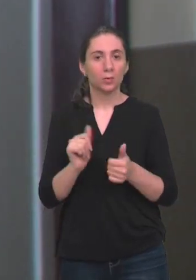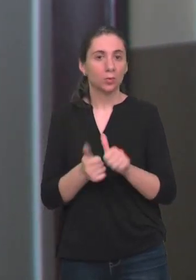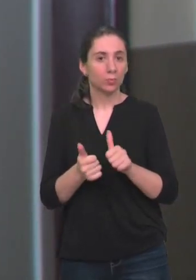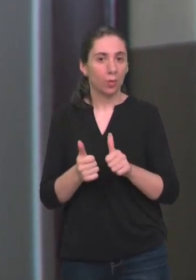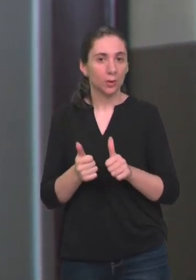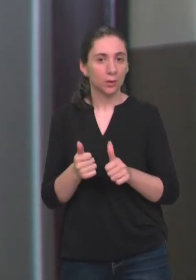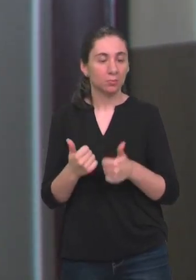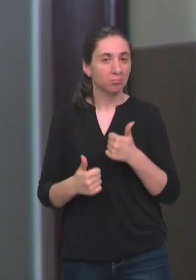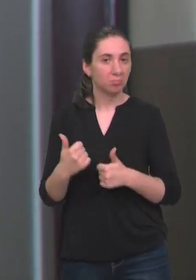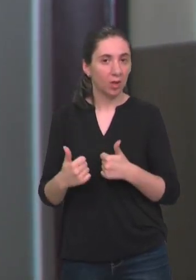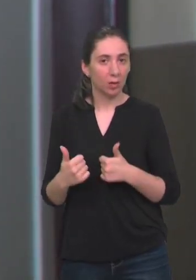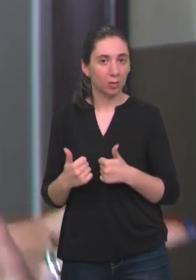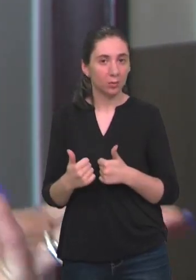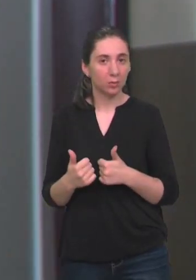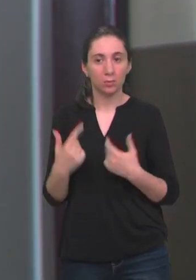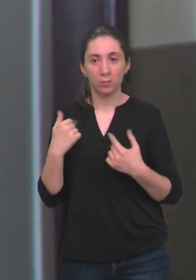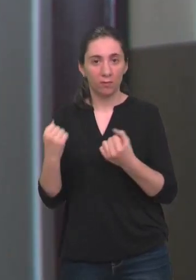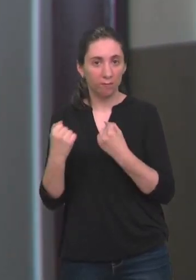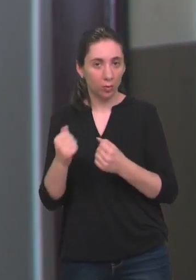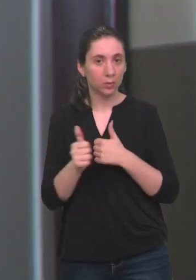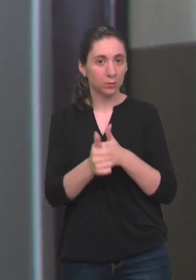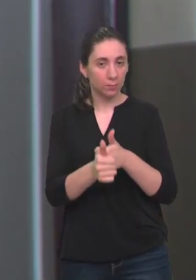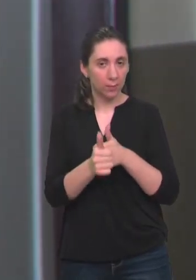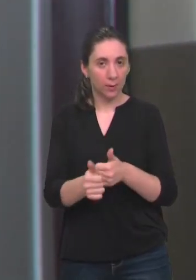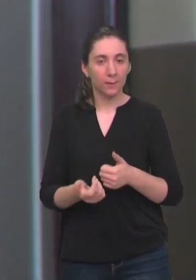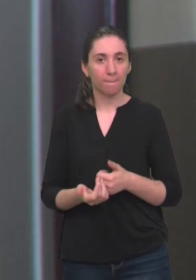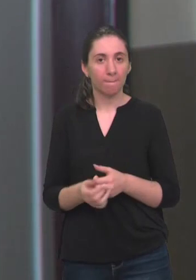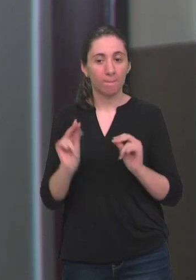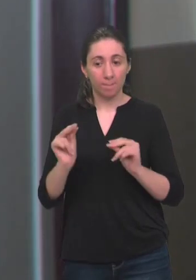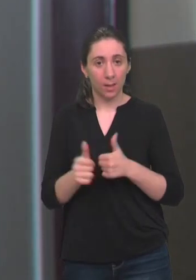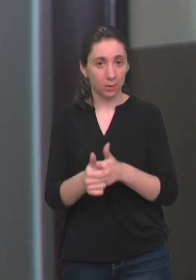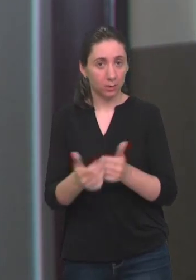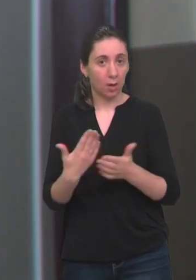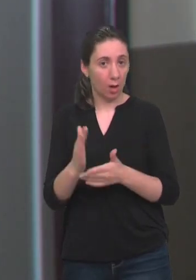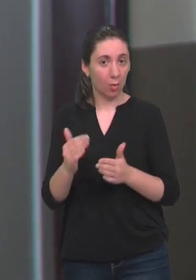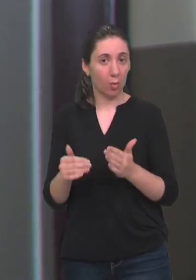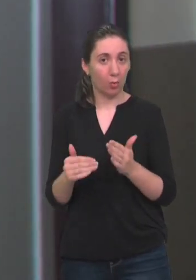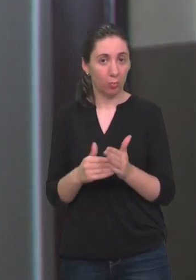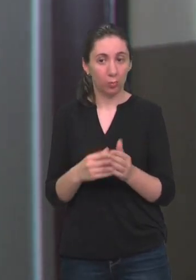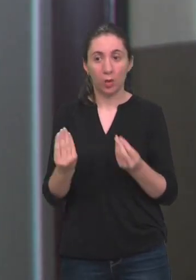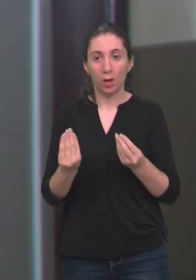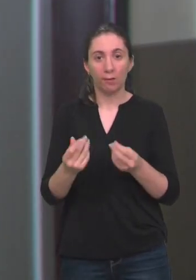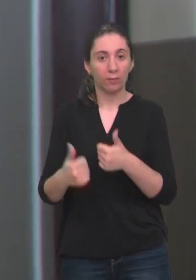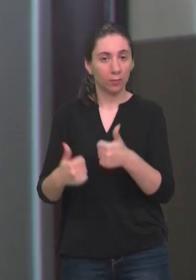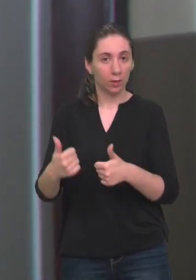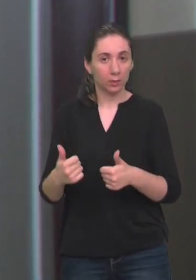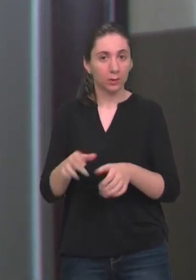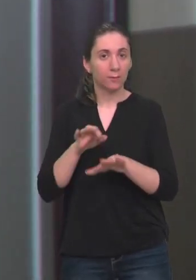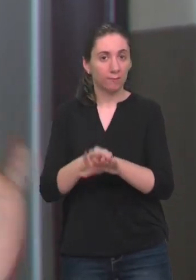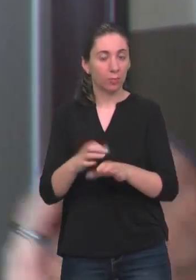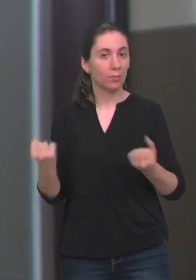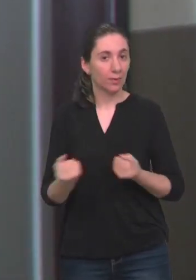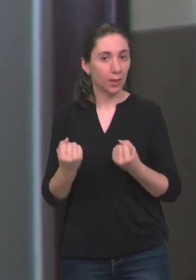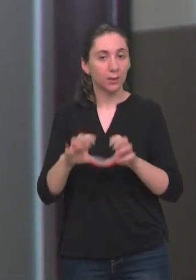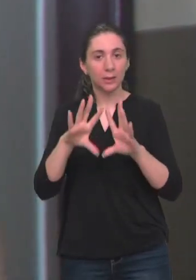sportsko-rekreativnih natjecanja, vozim ih, pratim ih, asistiram ih ako je potrebno na različitim natjecanjima, vodim ih na treninge,